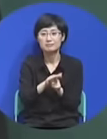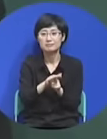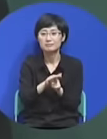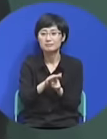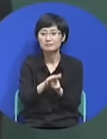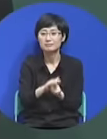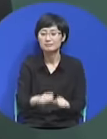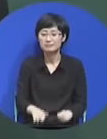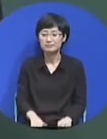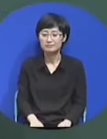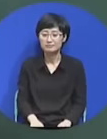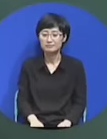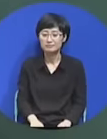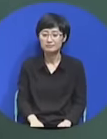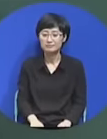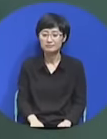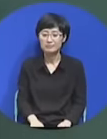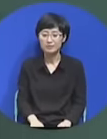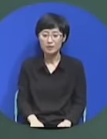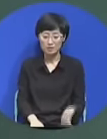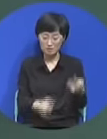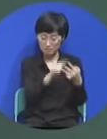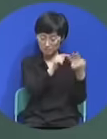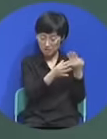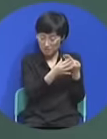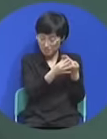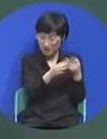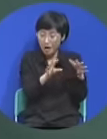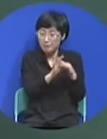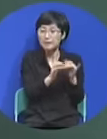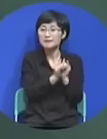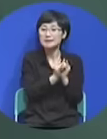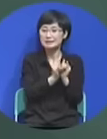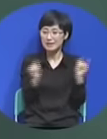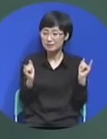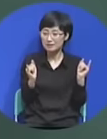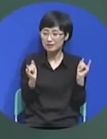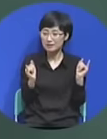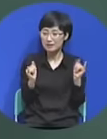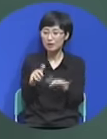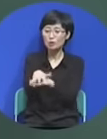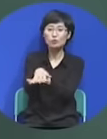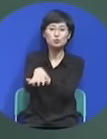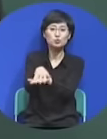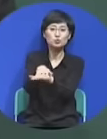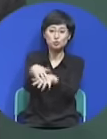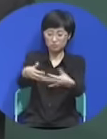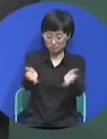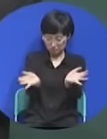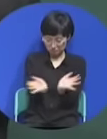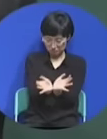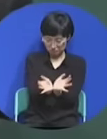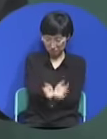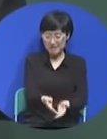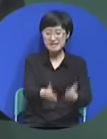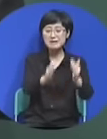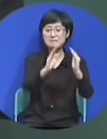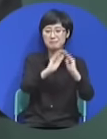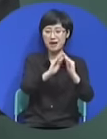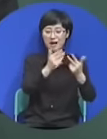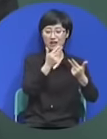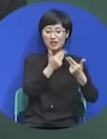有专门做教这个的学院。 이 사람들이 이제 단체 만들어 가지고요. 뭐 이렇게 뭐 정치적인 데 가서 압력도 놓고 이렇게 하는